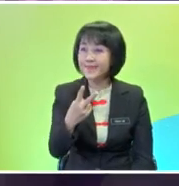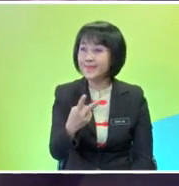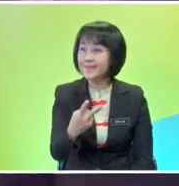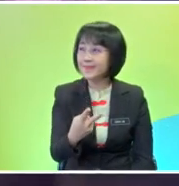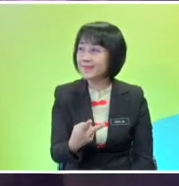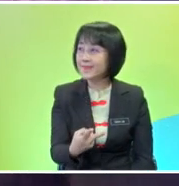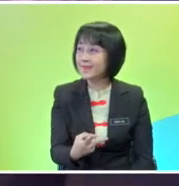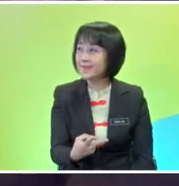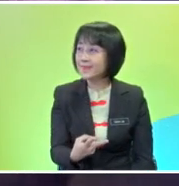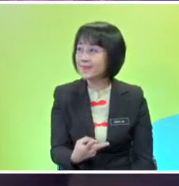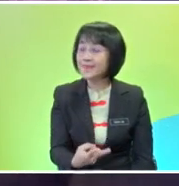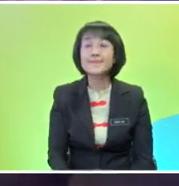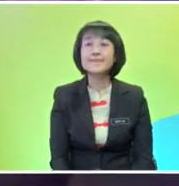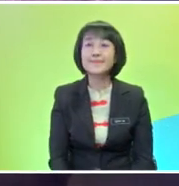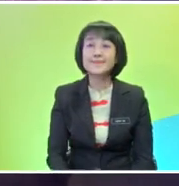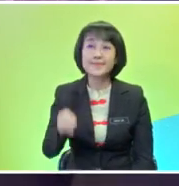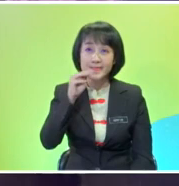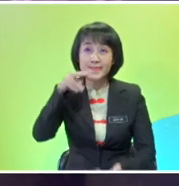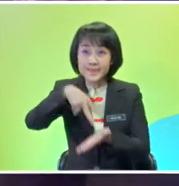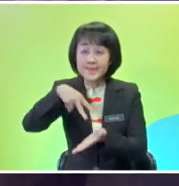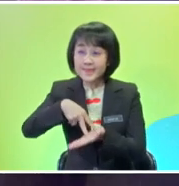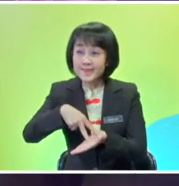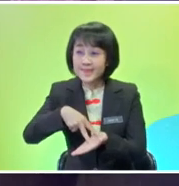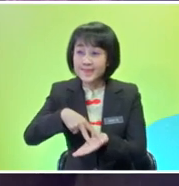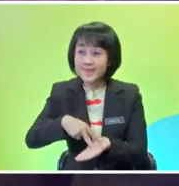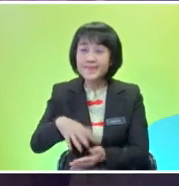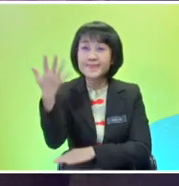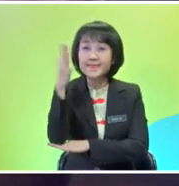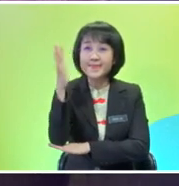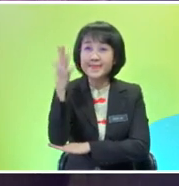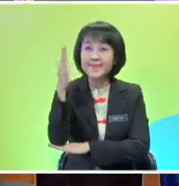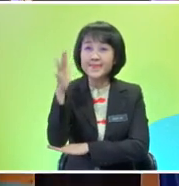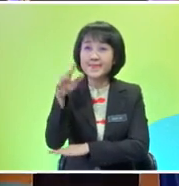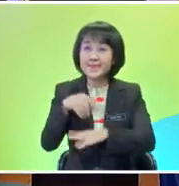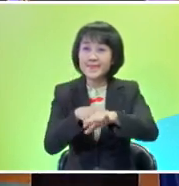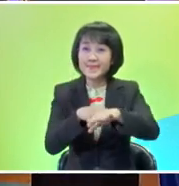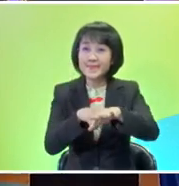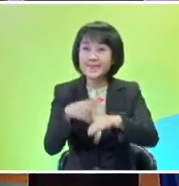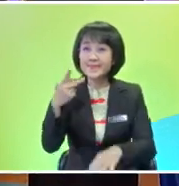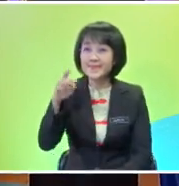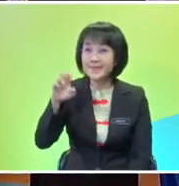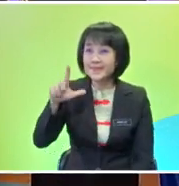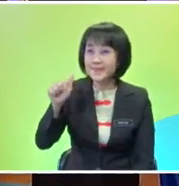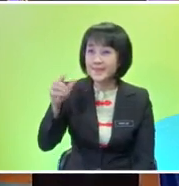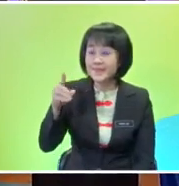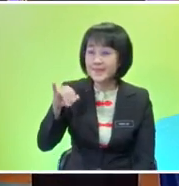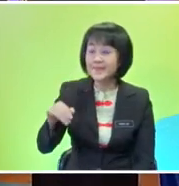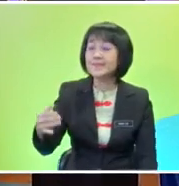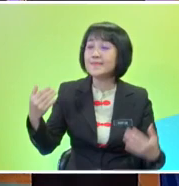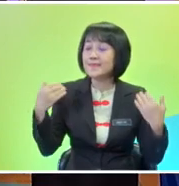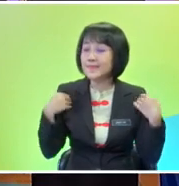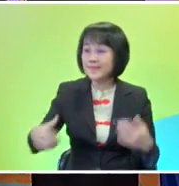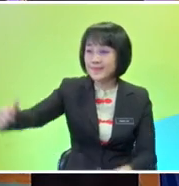tadi kakak Mira berdiri di situ pokok bunga pokok daun keladi berada di